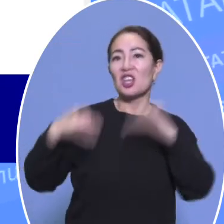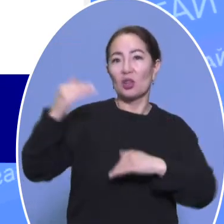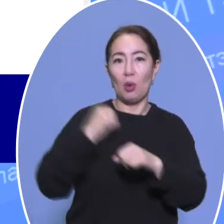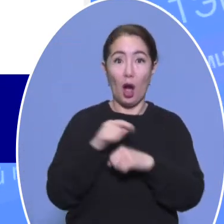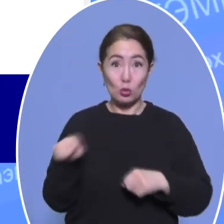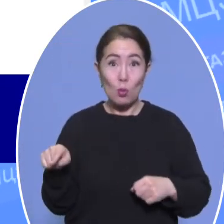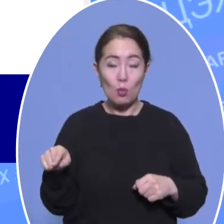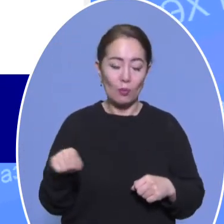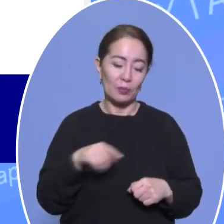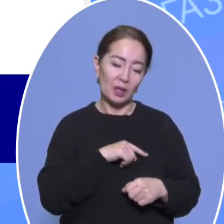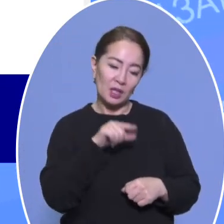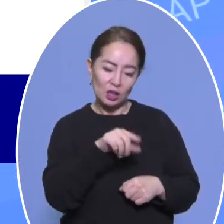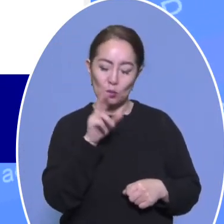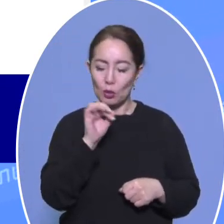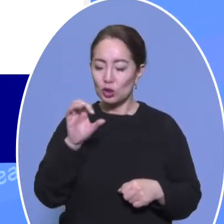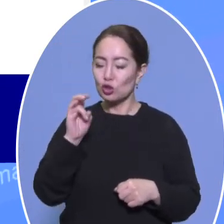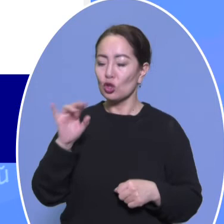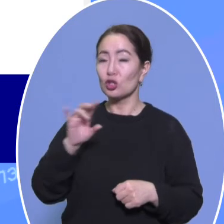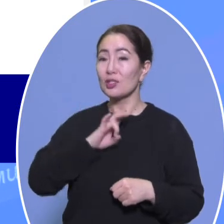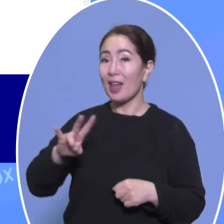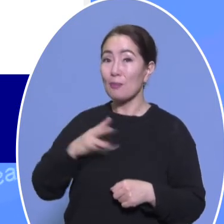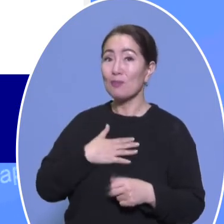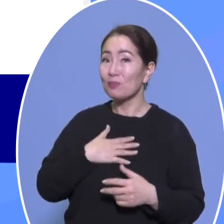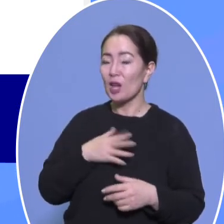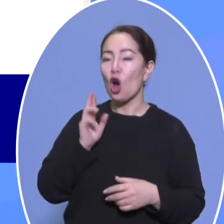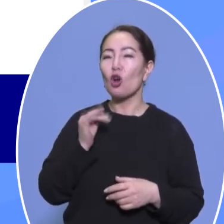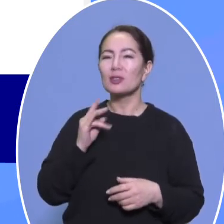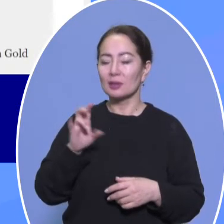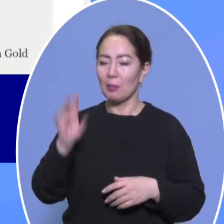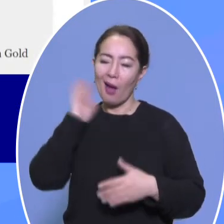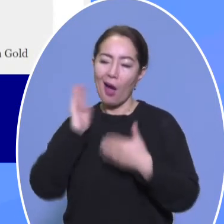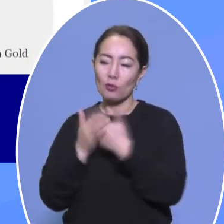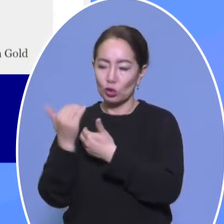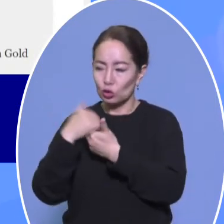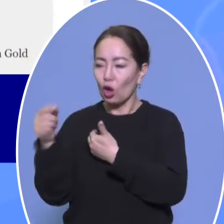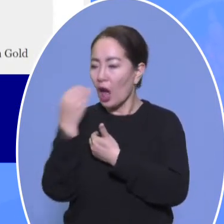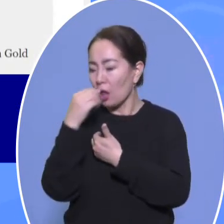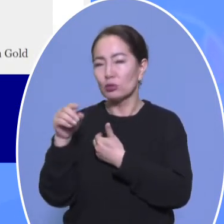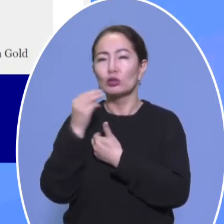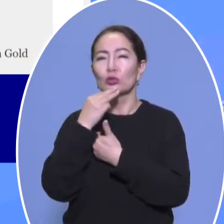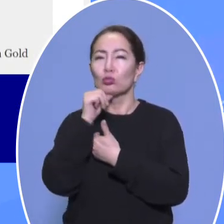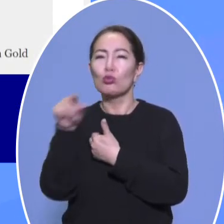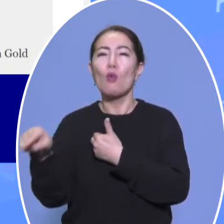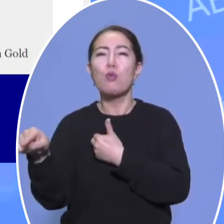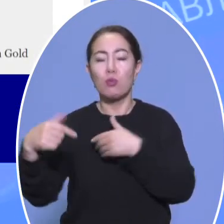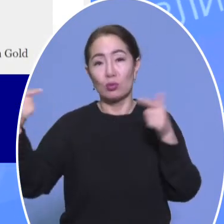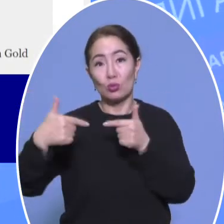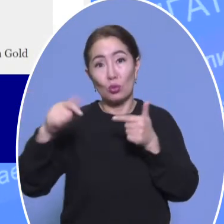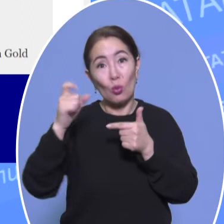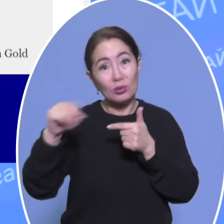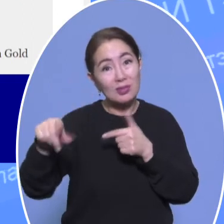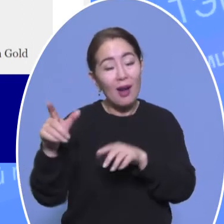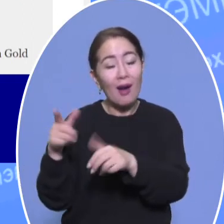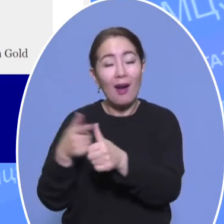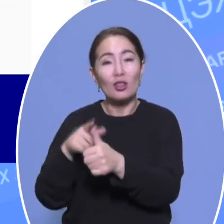байна. Борис Джонсны тэргүүлдэг консерватив нам бол авилгад идэгдсэн шударга бус ёс зүйгүй хахуул гордог хэмээн сөрөг хүчин болох